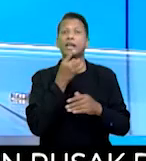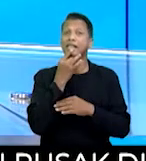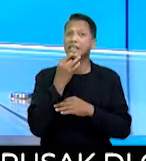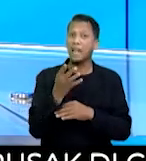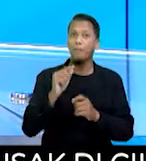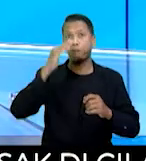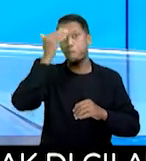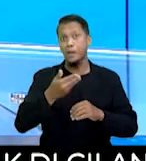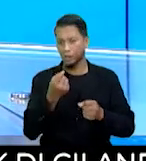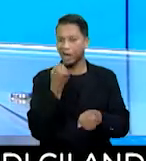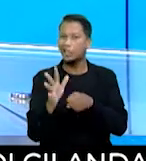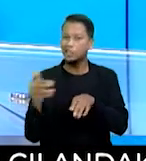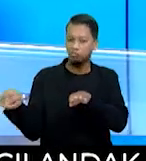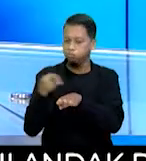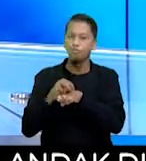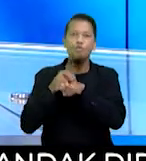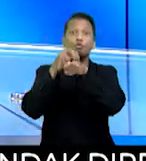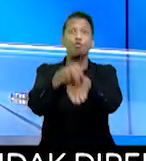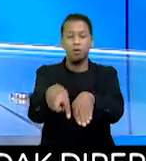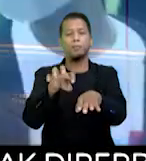posko pemeriksaan menuju sirkuit.